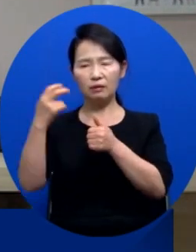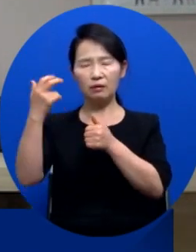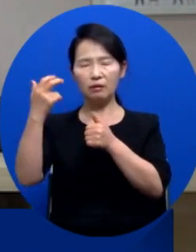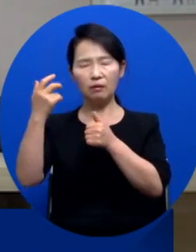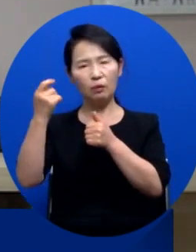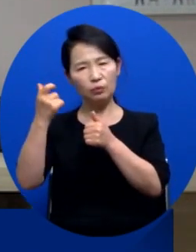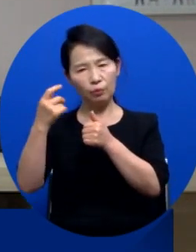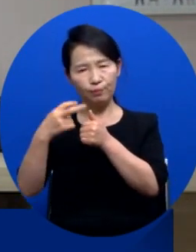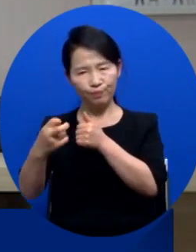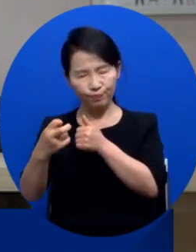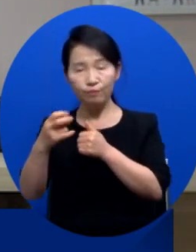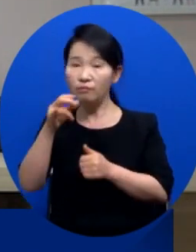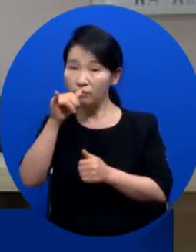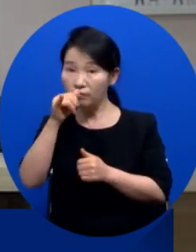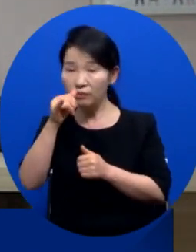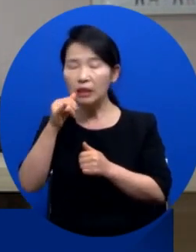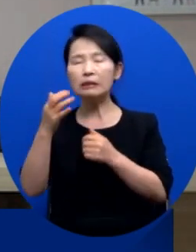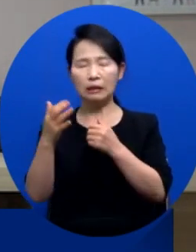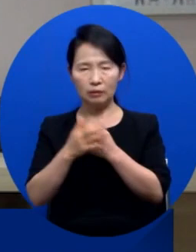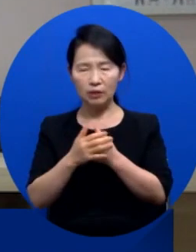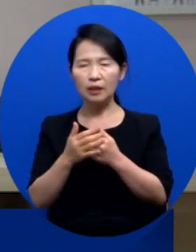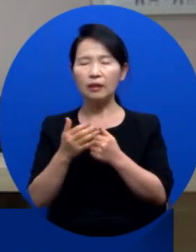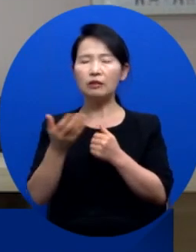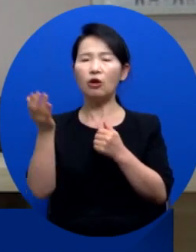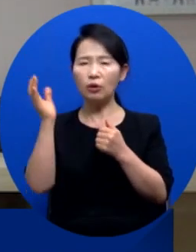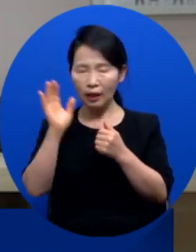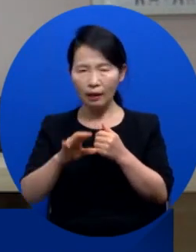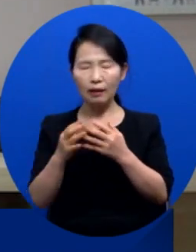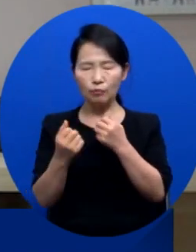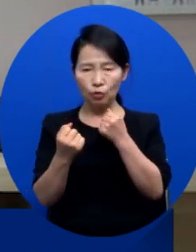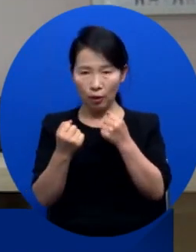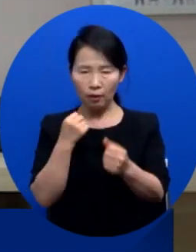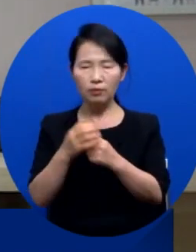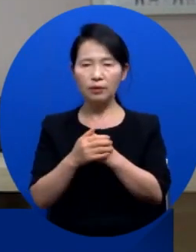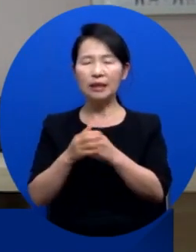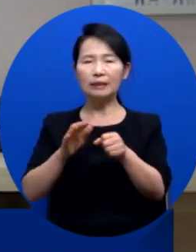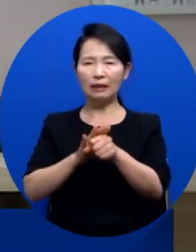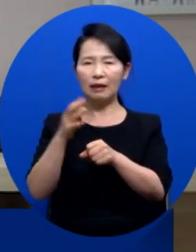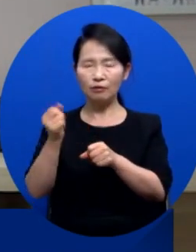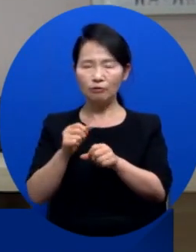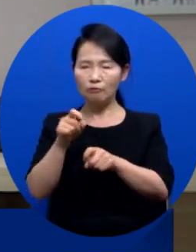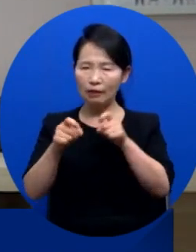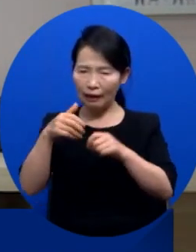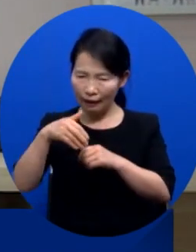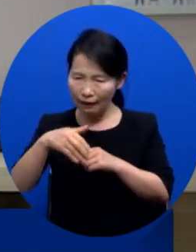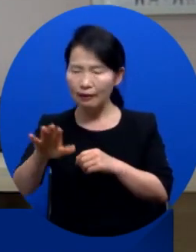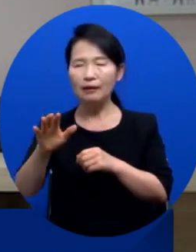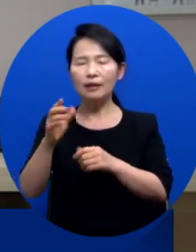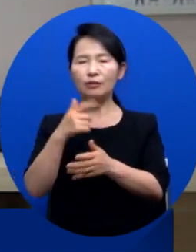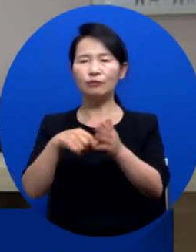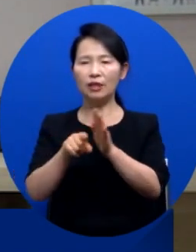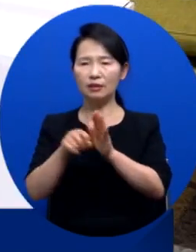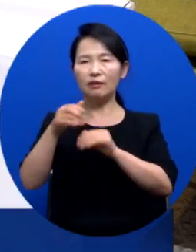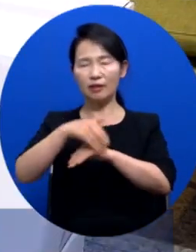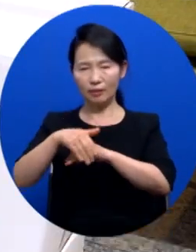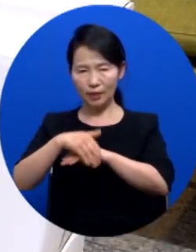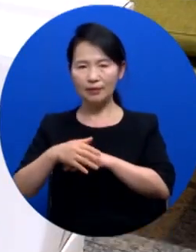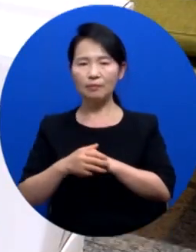있죠. 이럴 때 저희 기독교는 그럼에도 불구하고 사랑으로 이웃과 다가가고자 이를 계획하게 됐습니다.